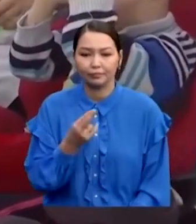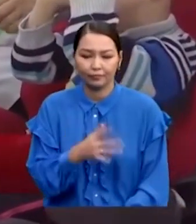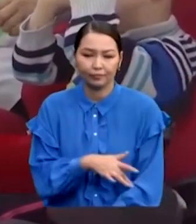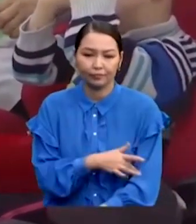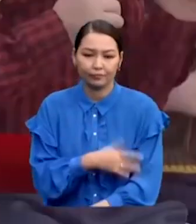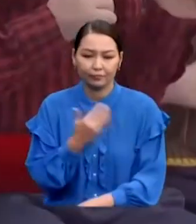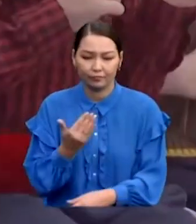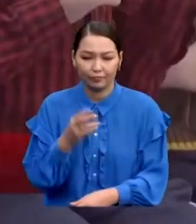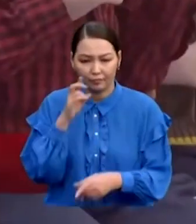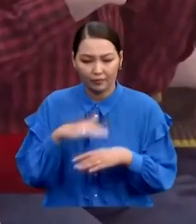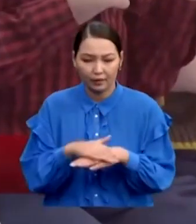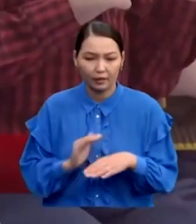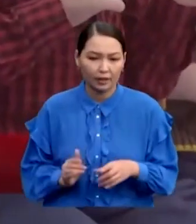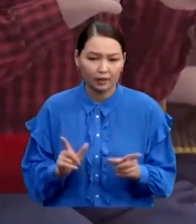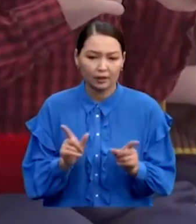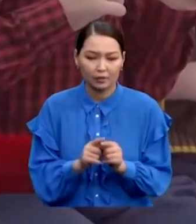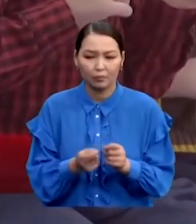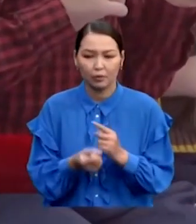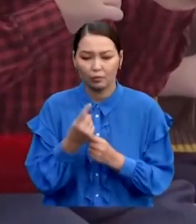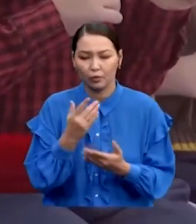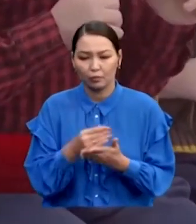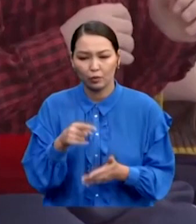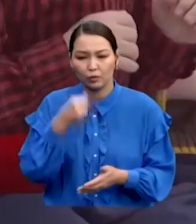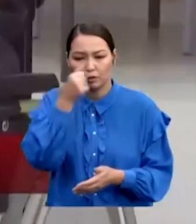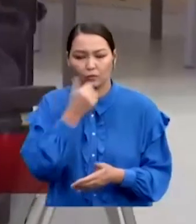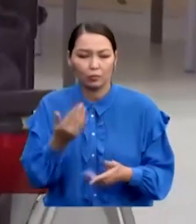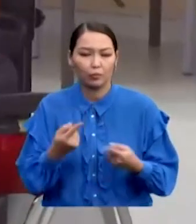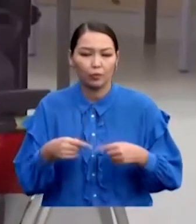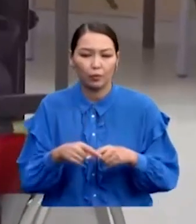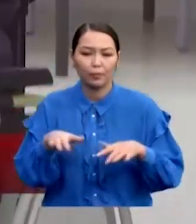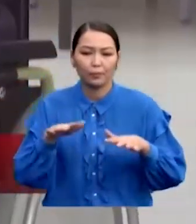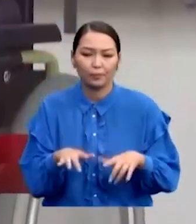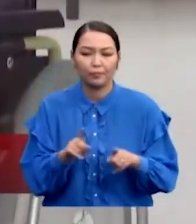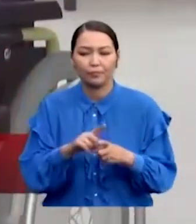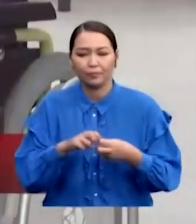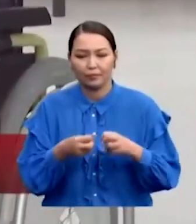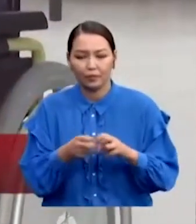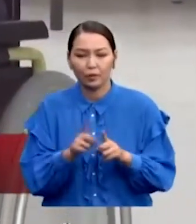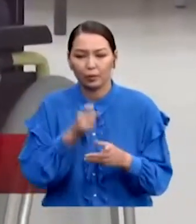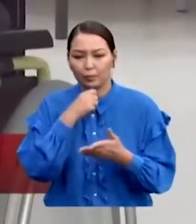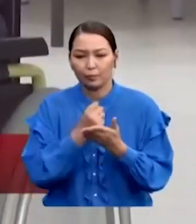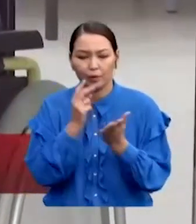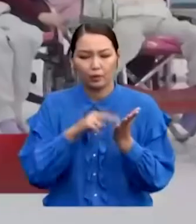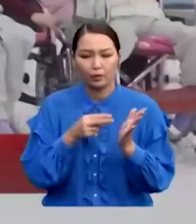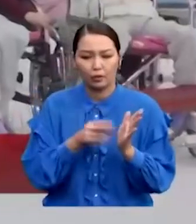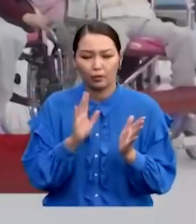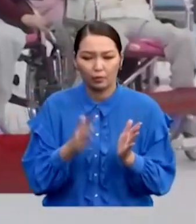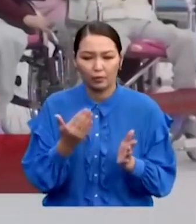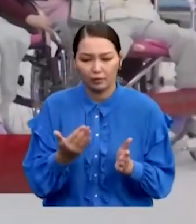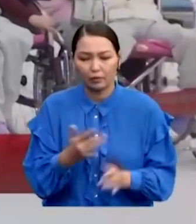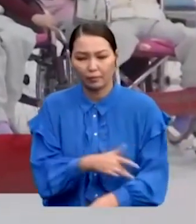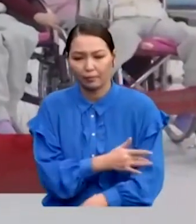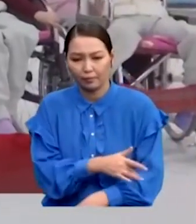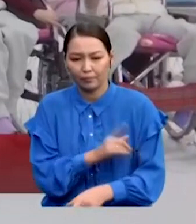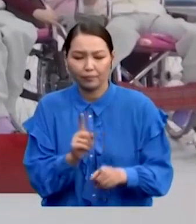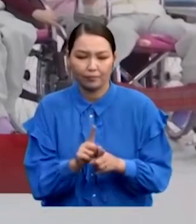елімізге капитализммен бірге келген сала. Бірақ 30 жылда оның қоғамдағы орны да мәртебесі де бекітілмеді. Адамдар бізге үйге келген қызметші